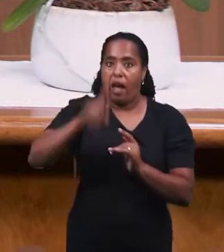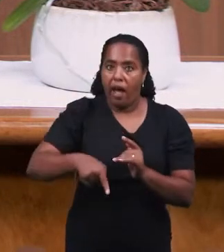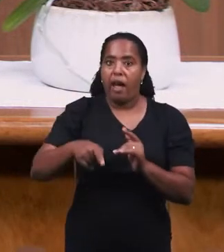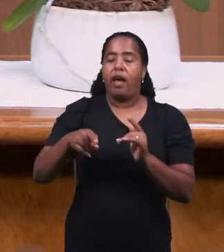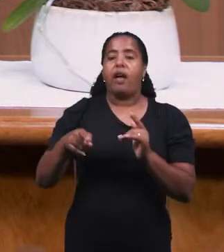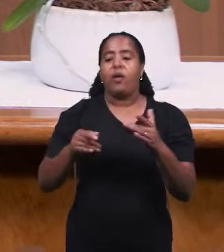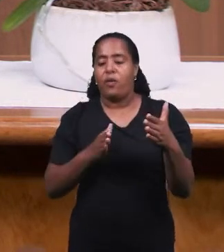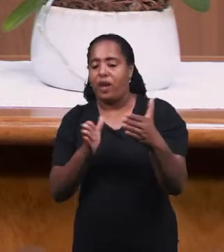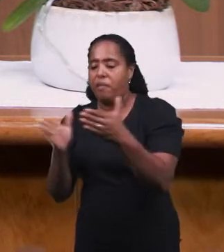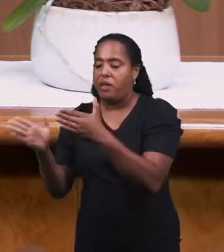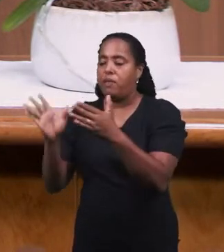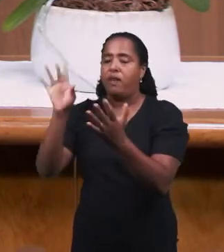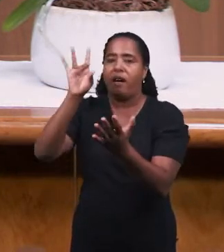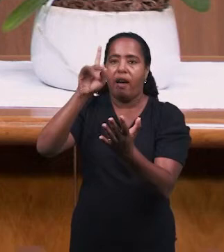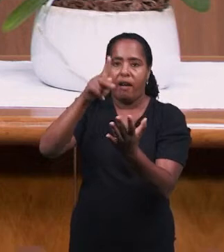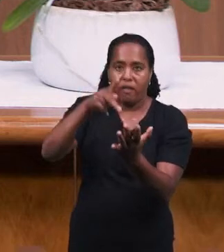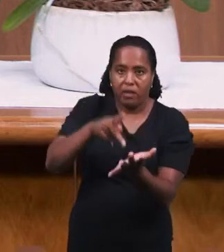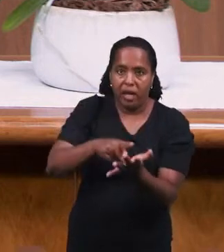Je suis le chemin,